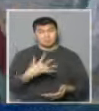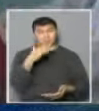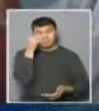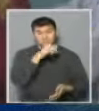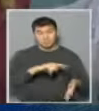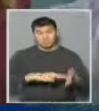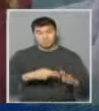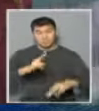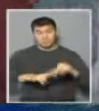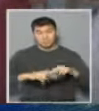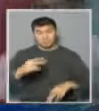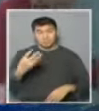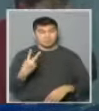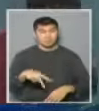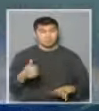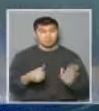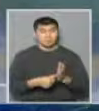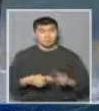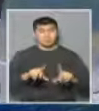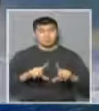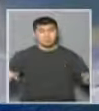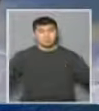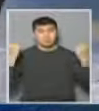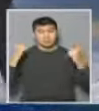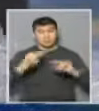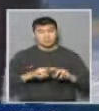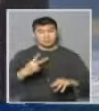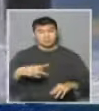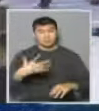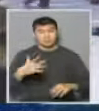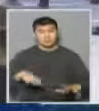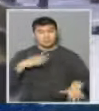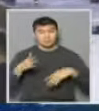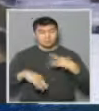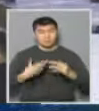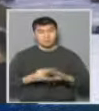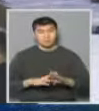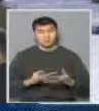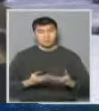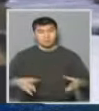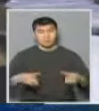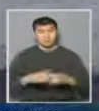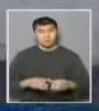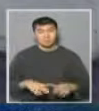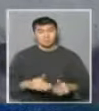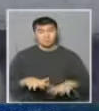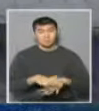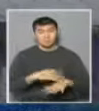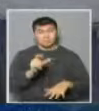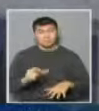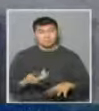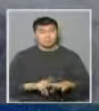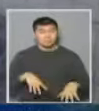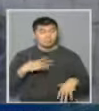году планируется построить еще 26 спортивных комплексов, 25 тренировочных площадок воркаута. Возросло число людей,